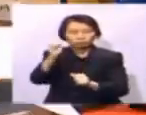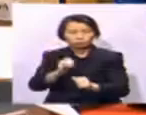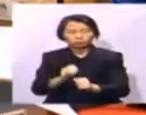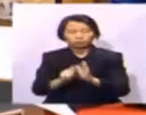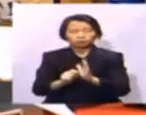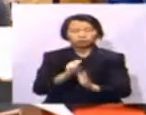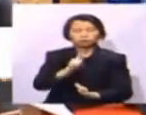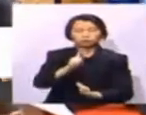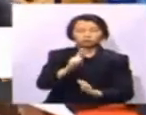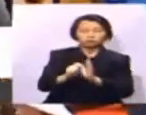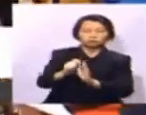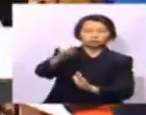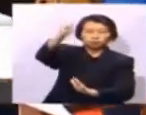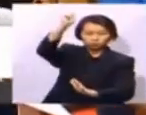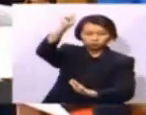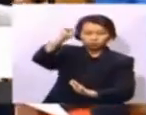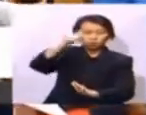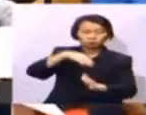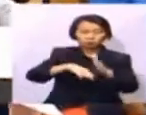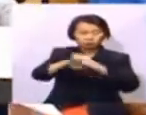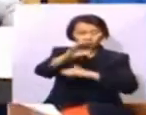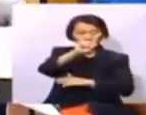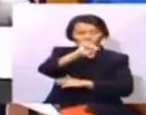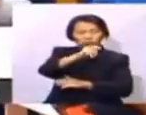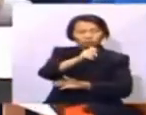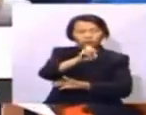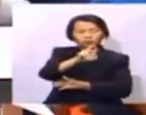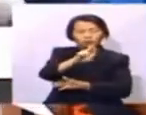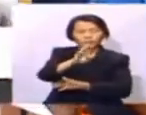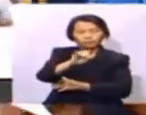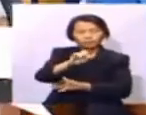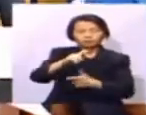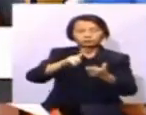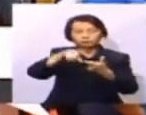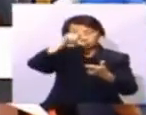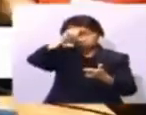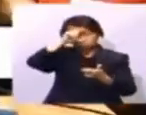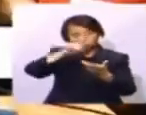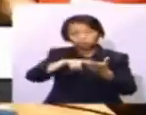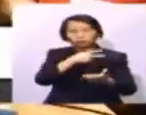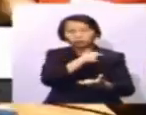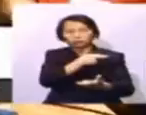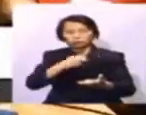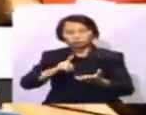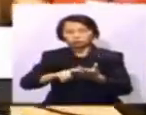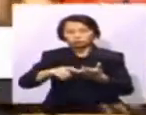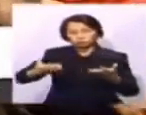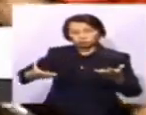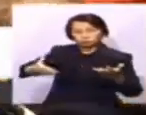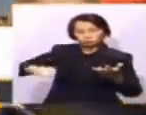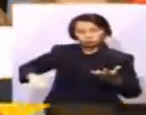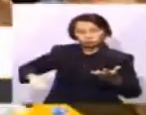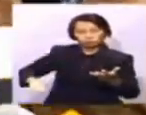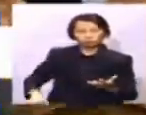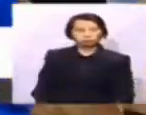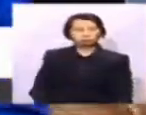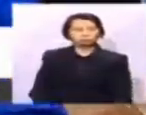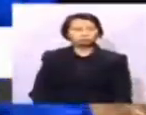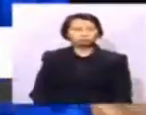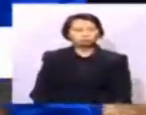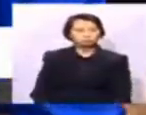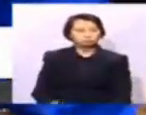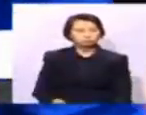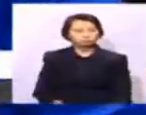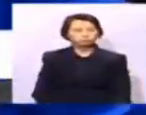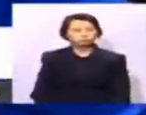Islam tertinggi termasuk Azerbaijan, Turki, Indonesia dan Bangladesh. We are trying